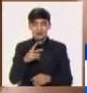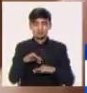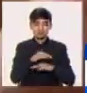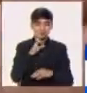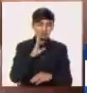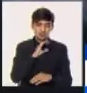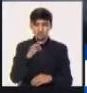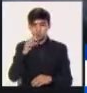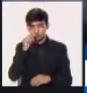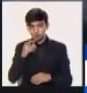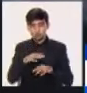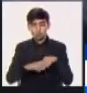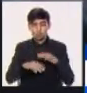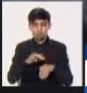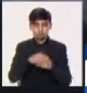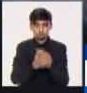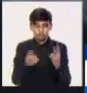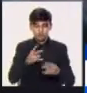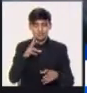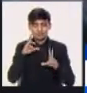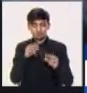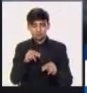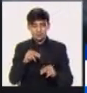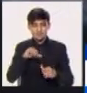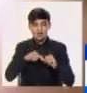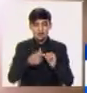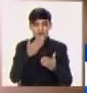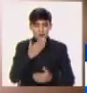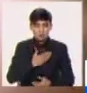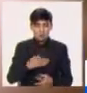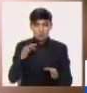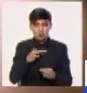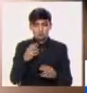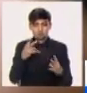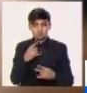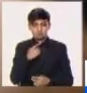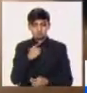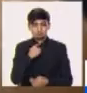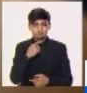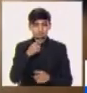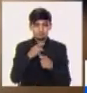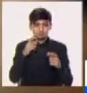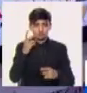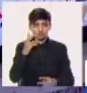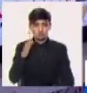обязаны вымыть руки. Клятвы вечной любви и преданности молодожены должны будут произносить в полголоса.